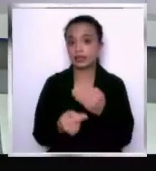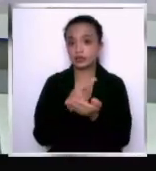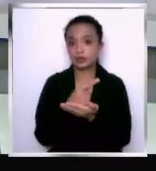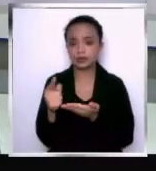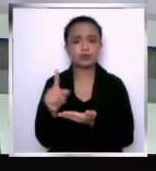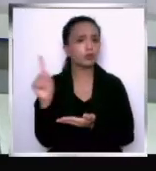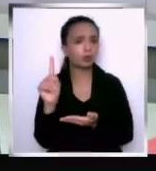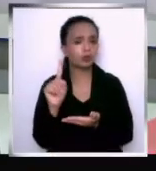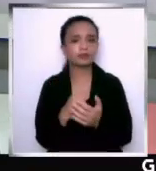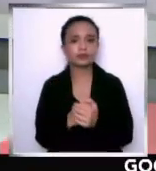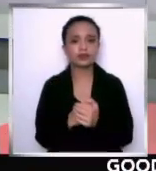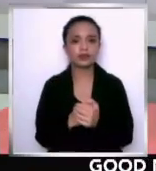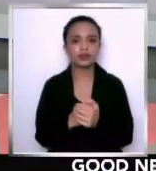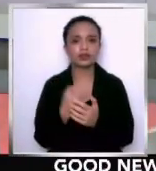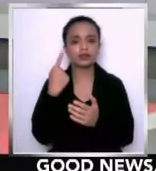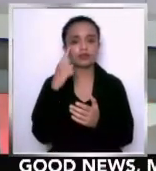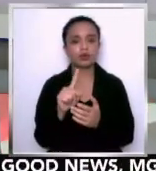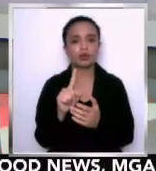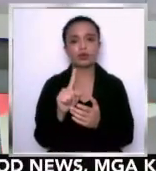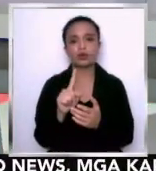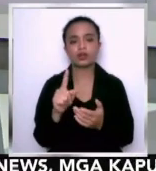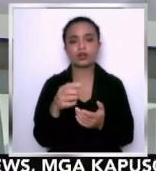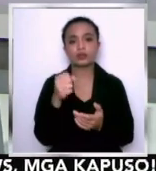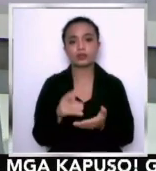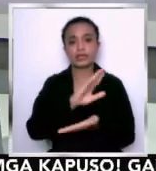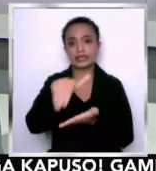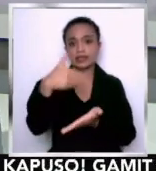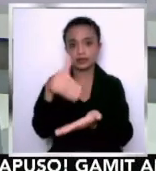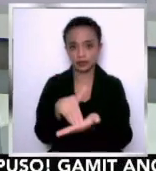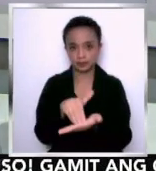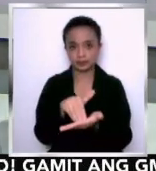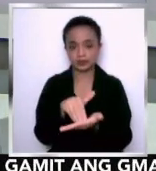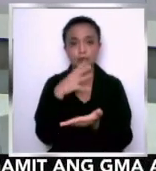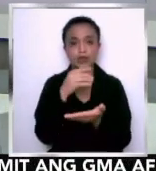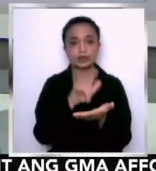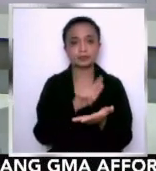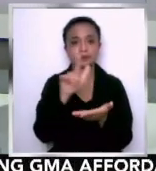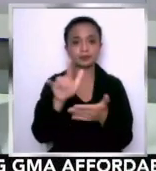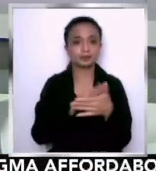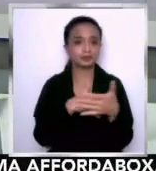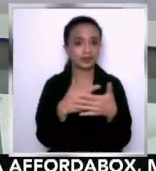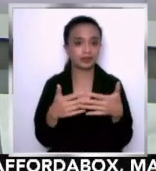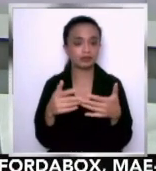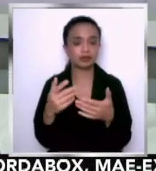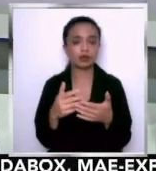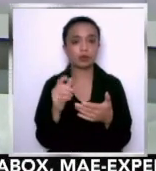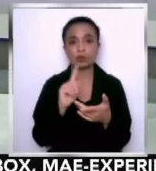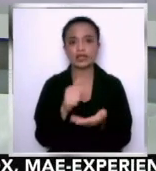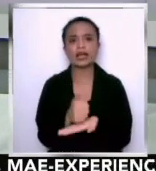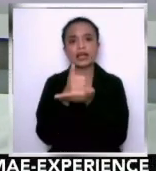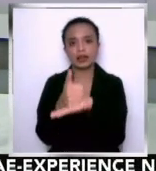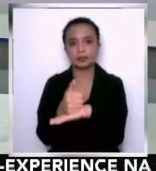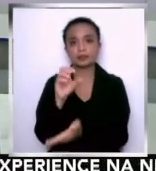One Repatriation Command Center sa ilalim ng Department of Migrant Workers. Tutulungan ito ang mga OFW